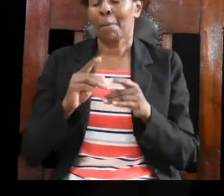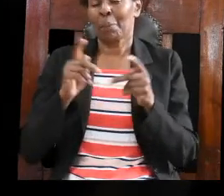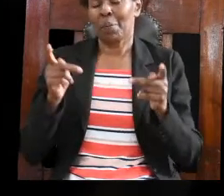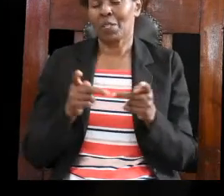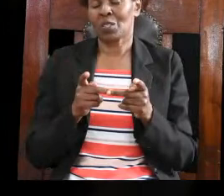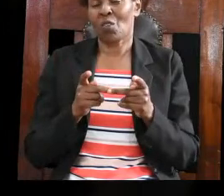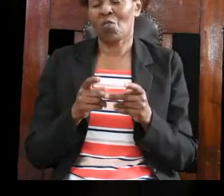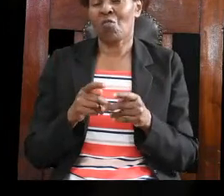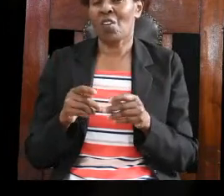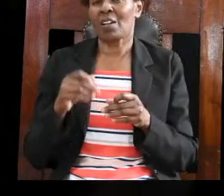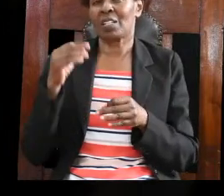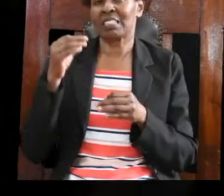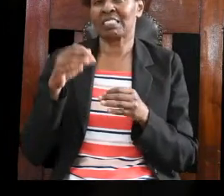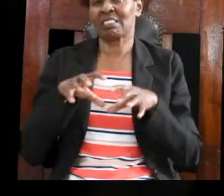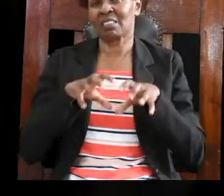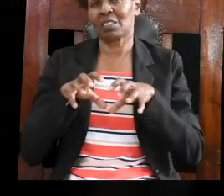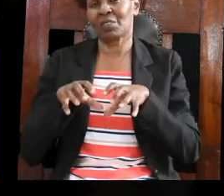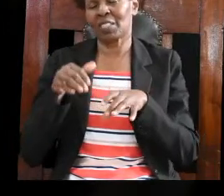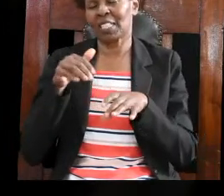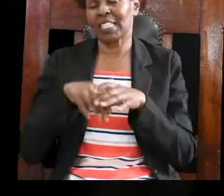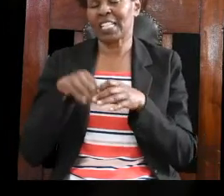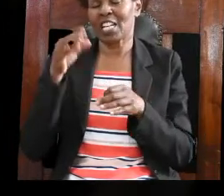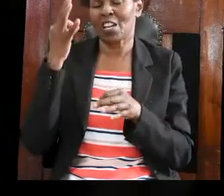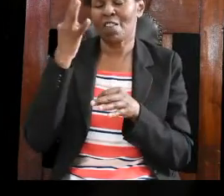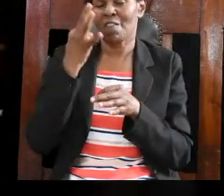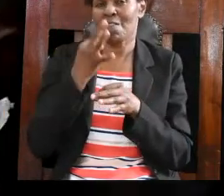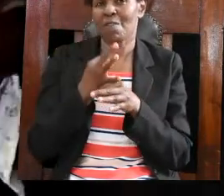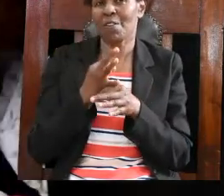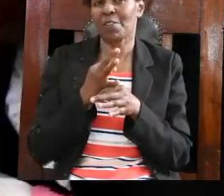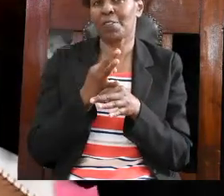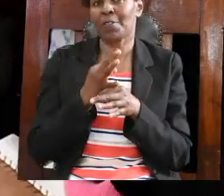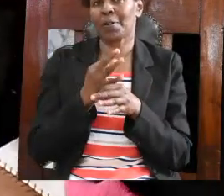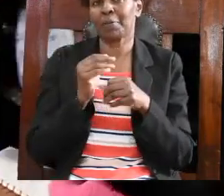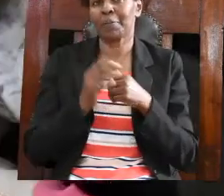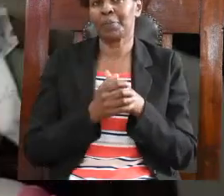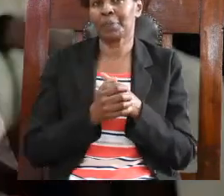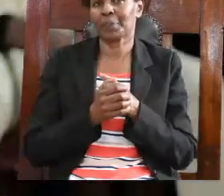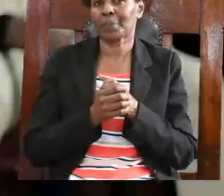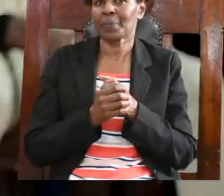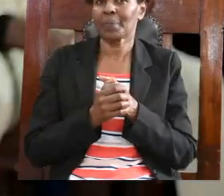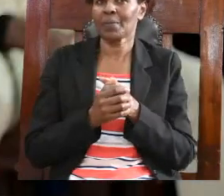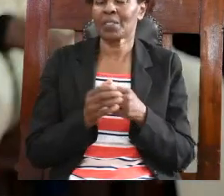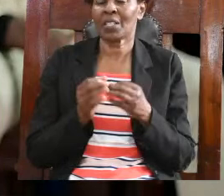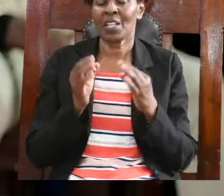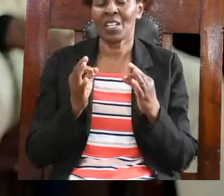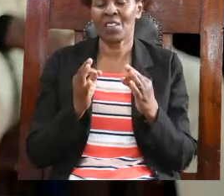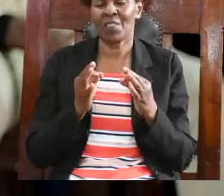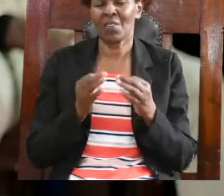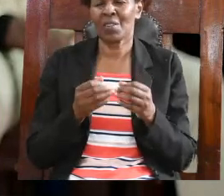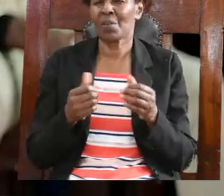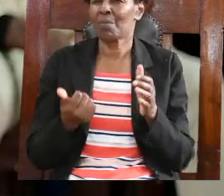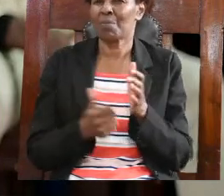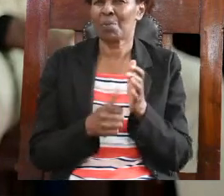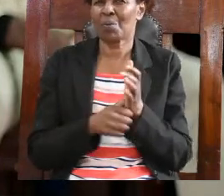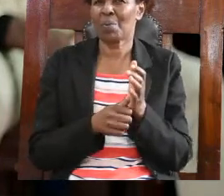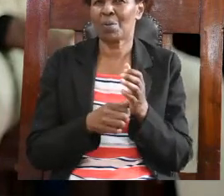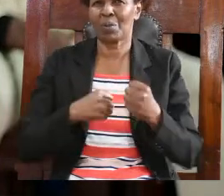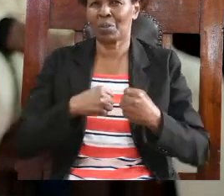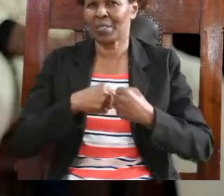in the faith. Nafasi ya mateso katika imani. Pasipokuwa na mateso,